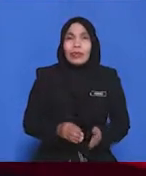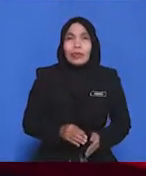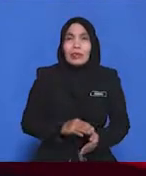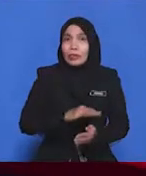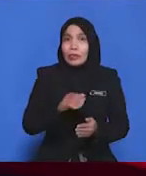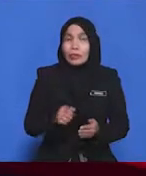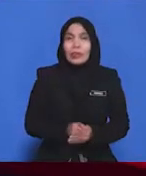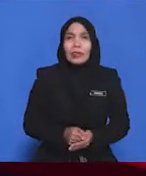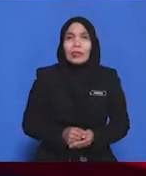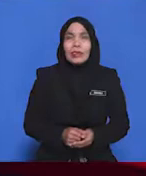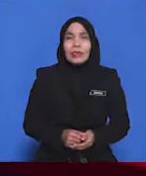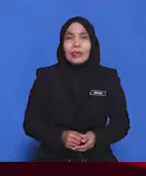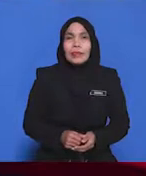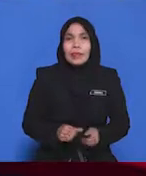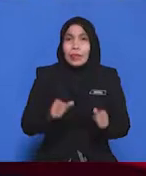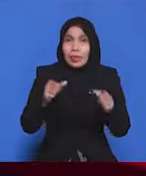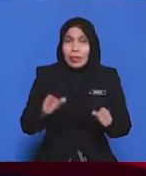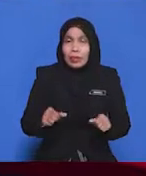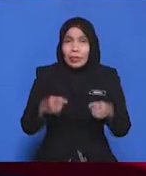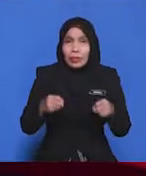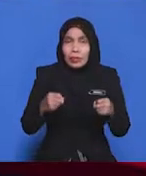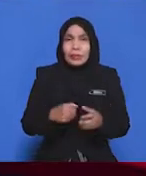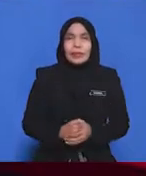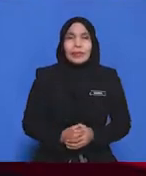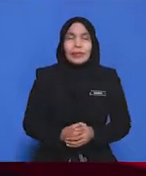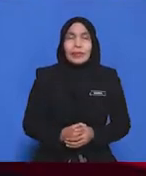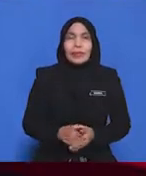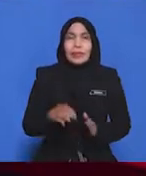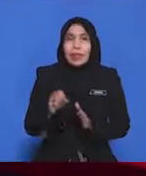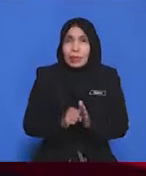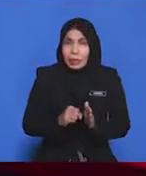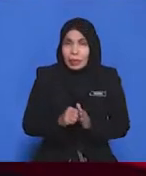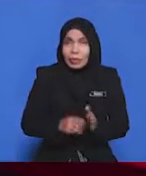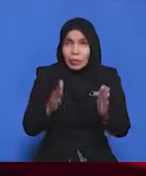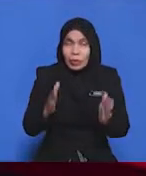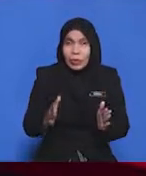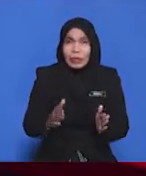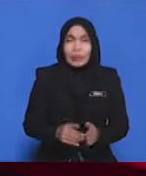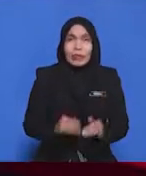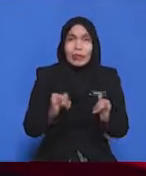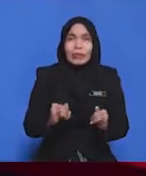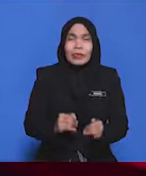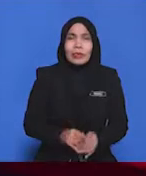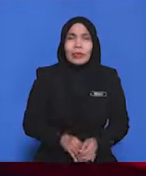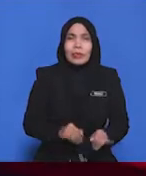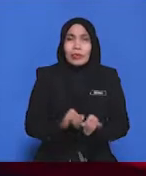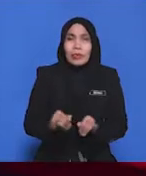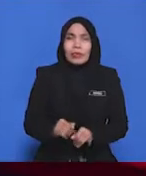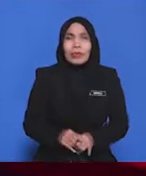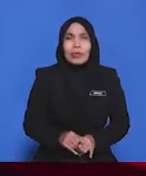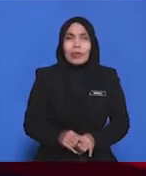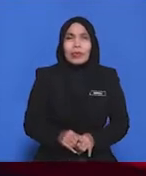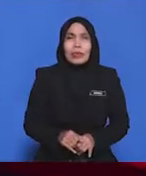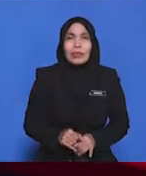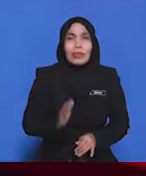institusi sukan. Selain itu, seseorang individu juga akan melakukan anjakan